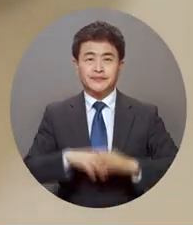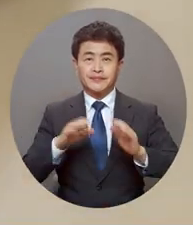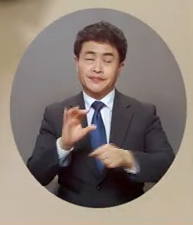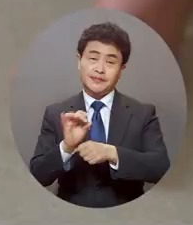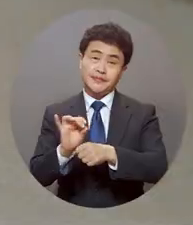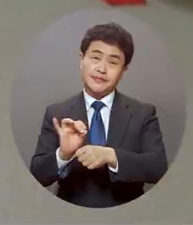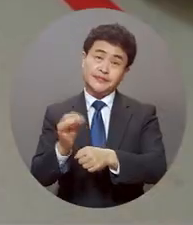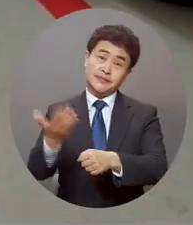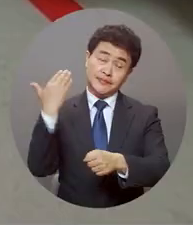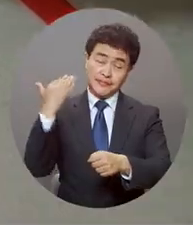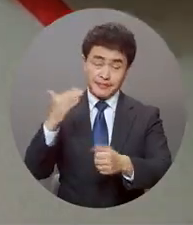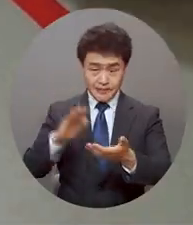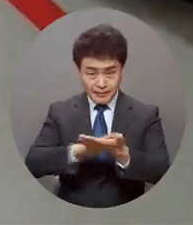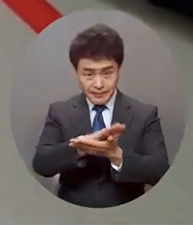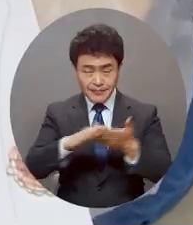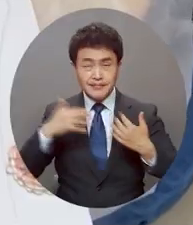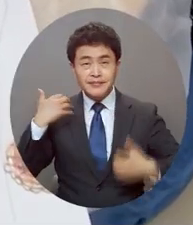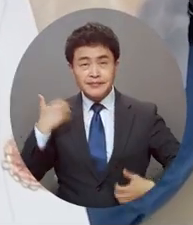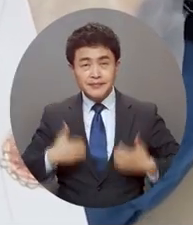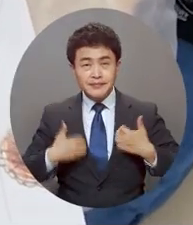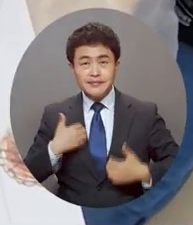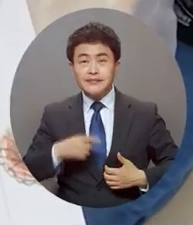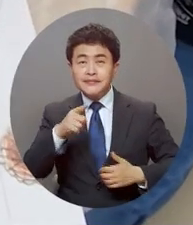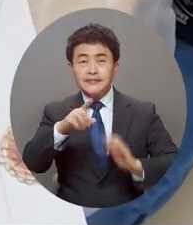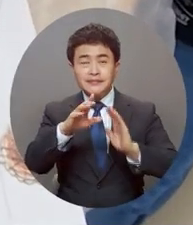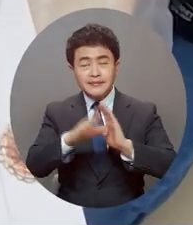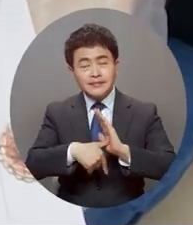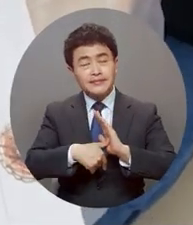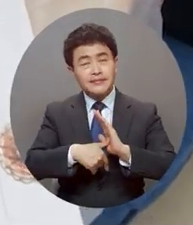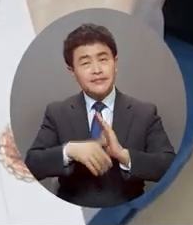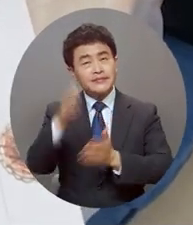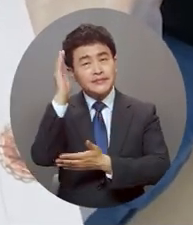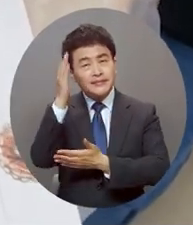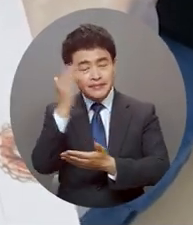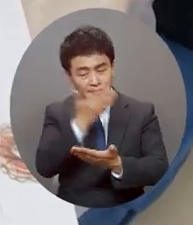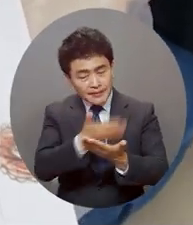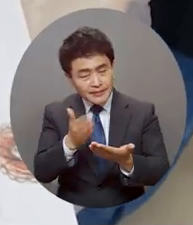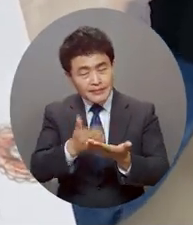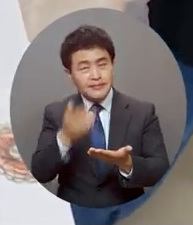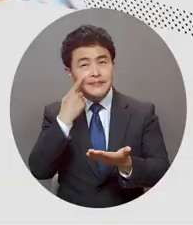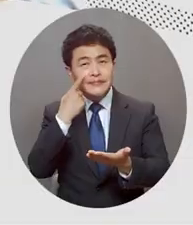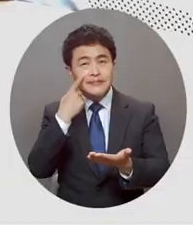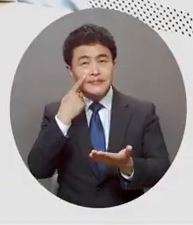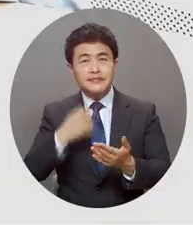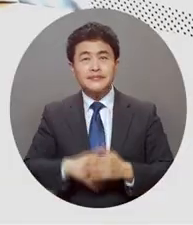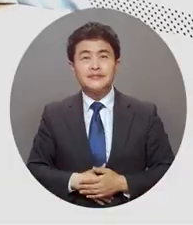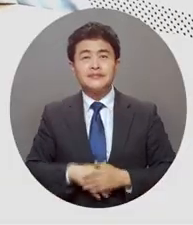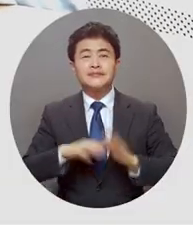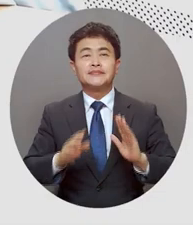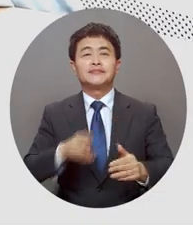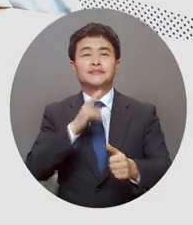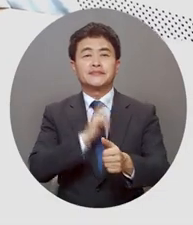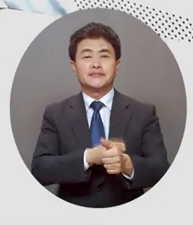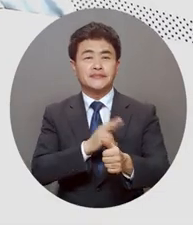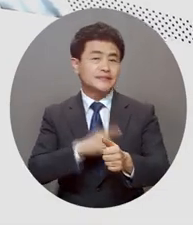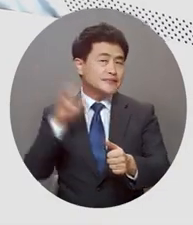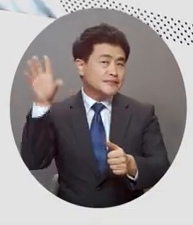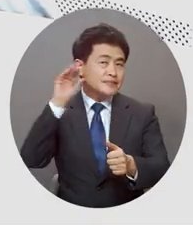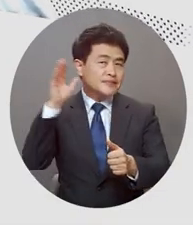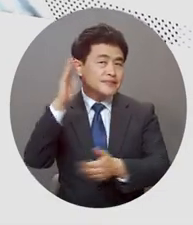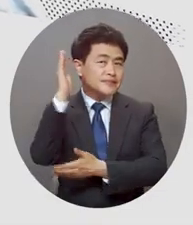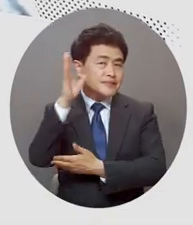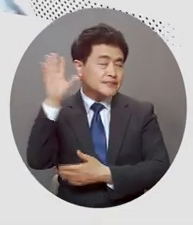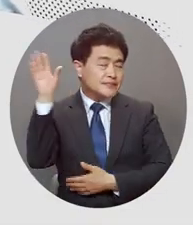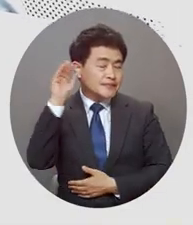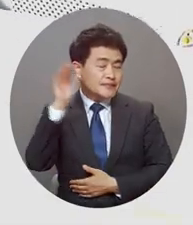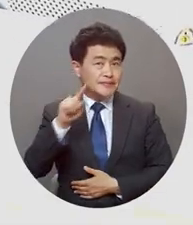전 어린이들의 놀이를 즐겨보고 그 시절 이야기를 그림으로도 그려봅니다. 선생님들이 들어준 이야기를